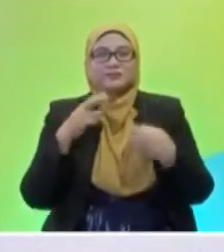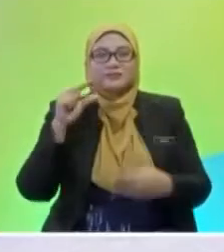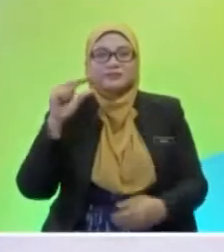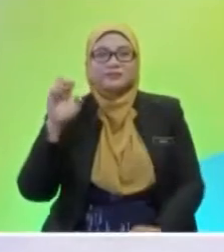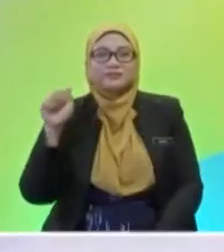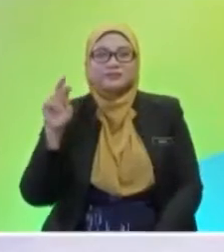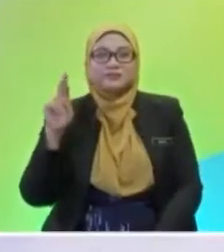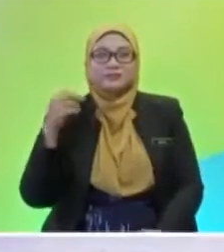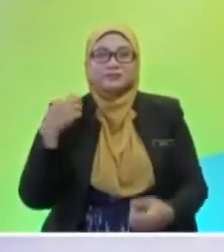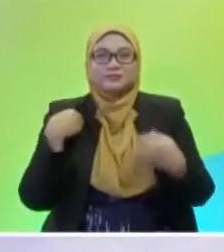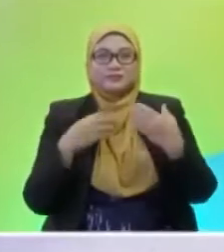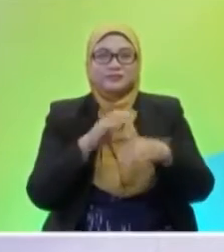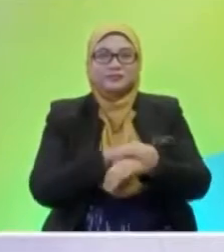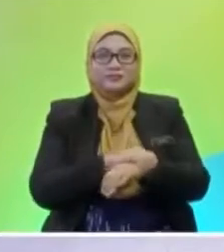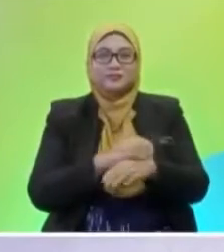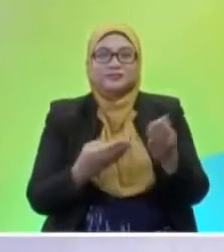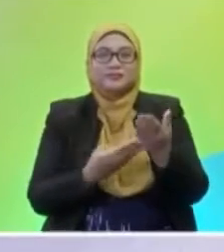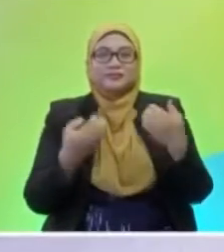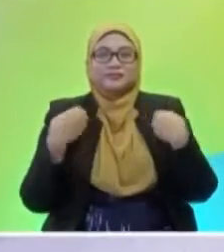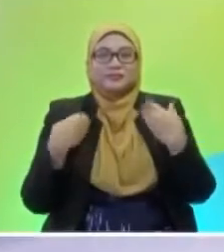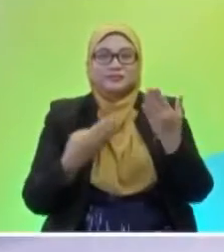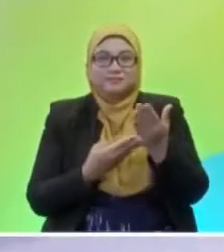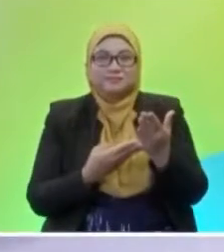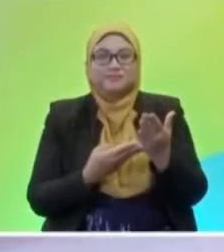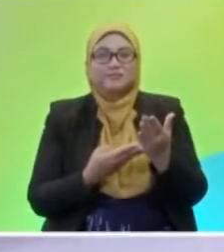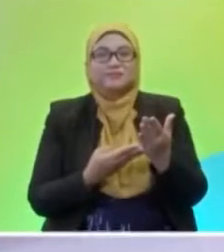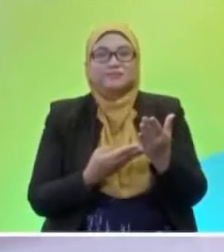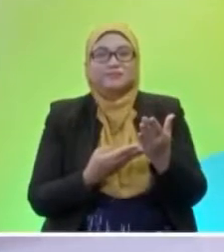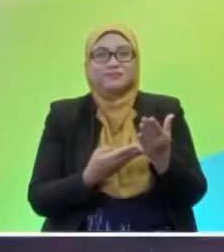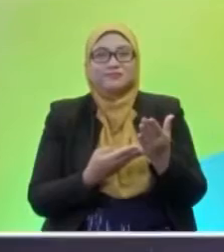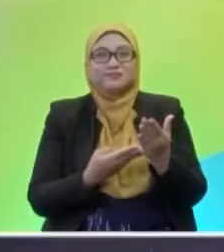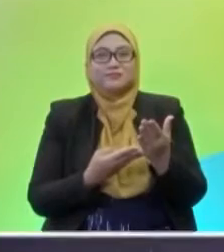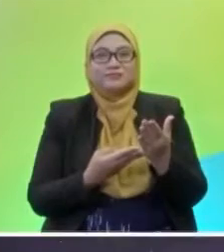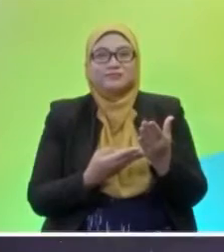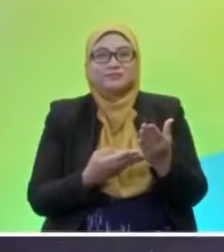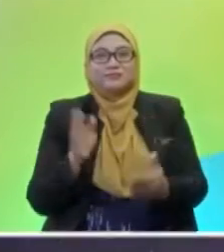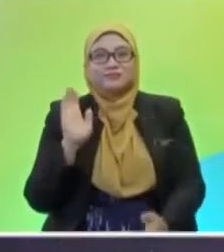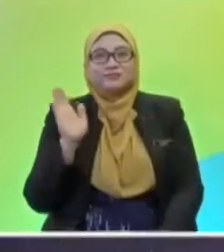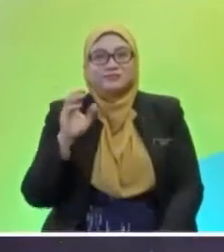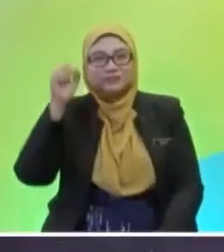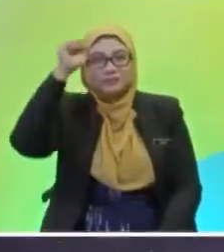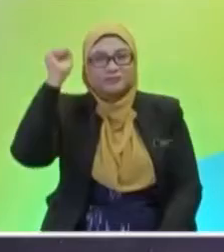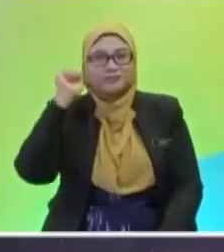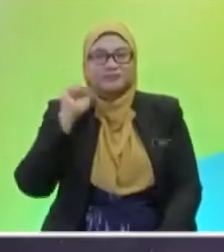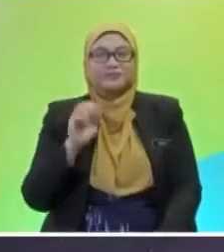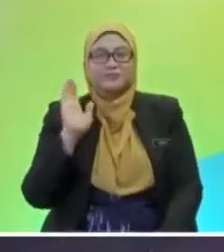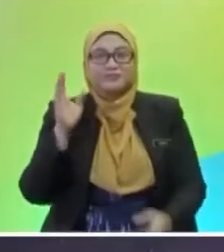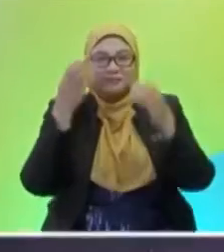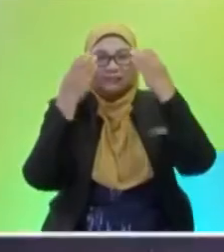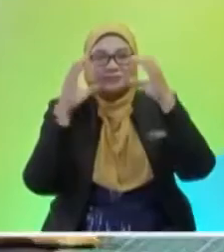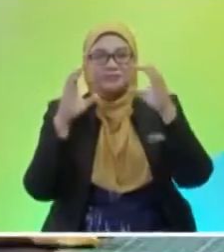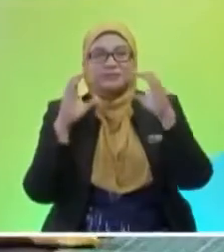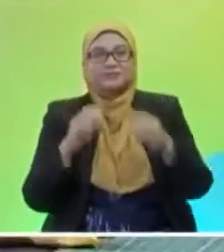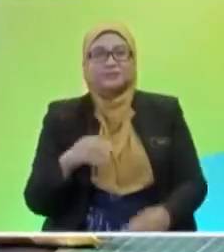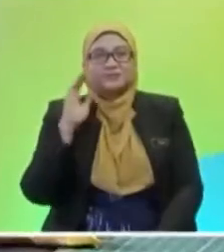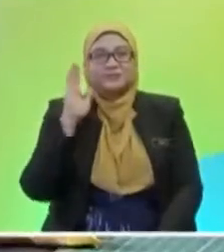pemegang bateri, ada bateri juga. Kita Hai nak... Syafiqah, tengah buat apa tu? Hai Cikgu Nash, saya tengah tengok komponen atas